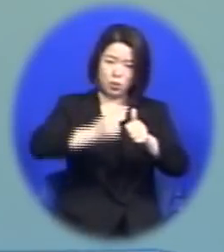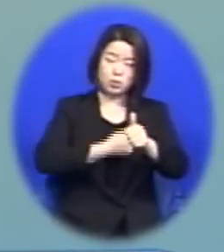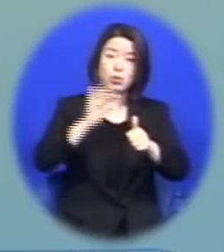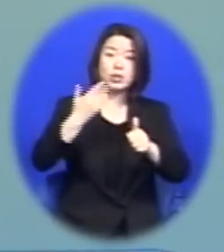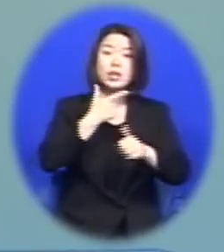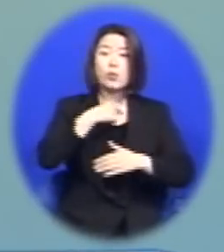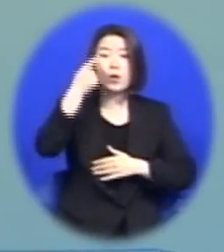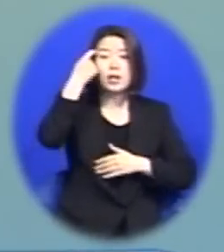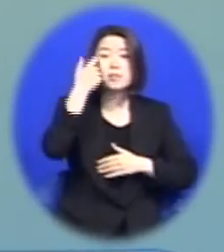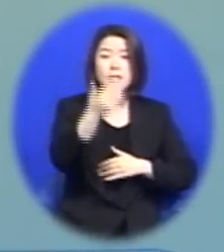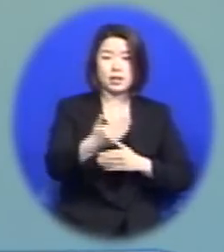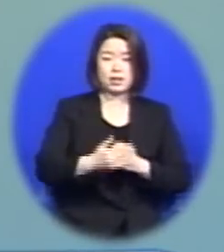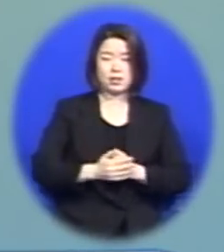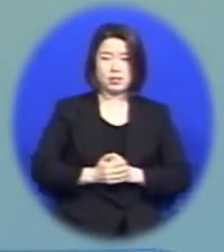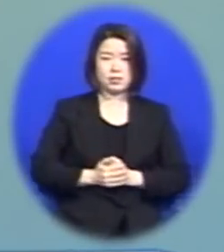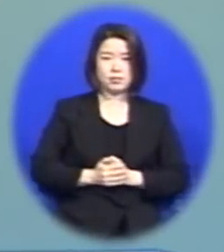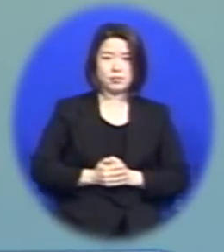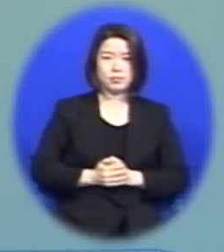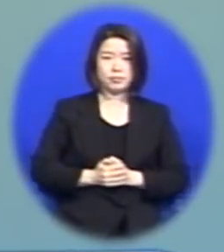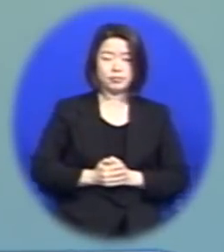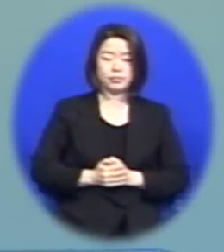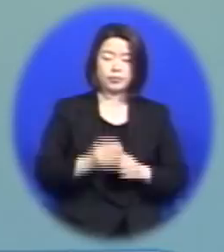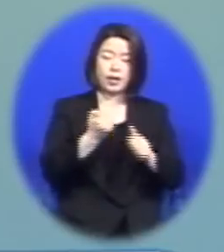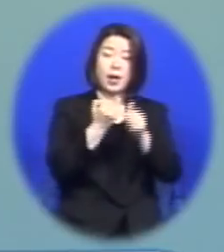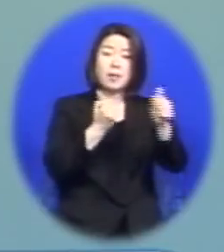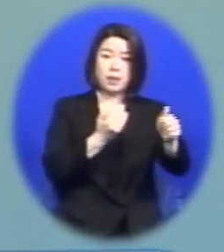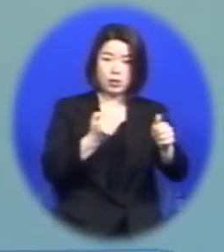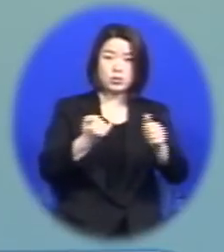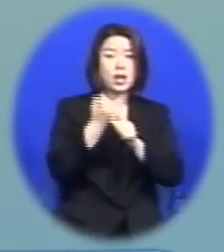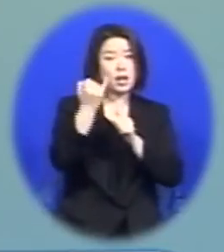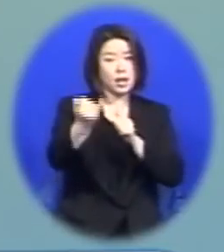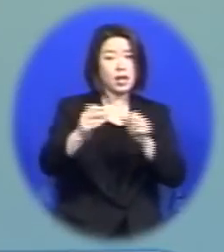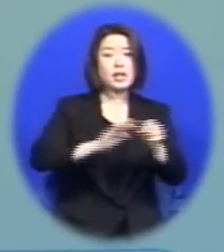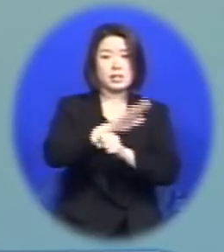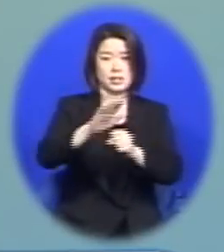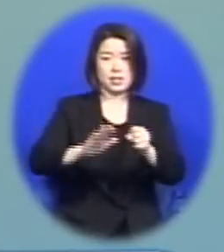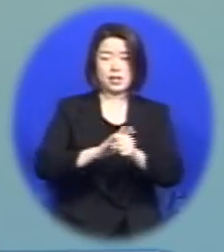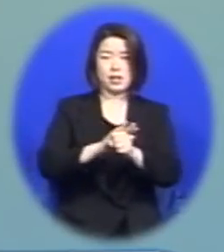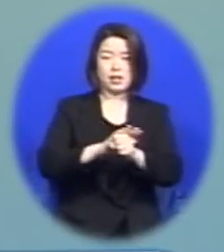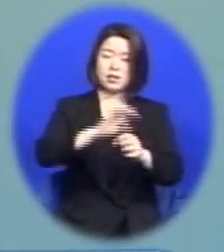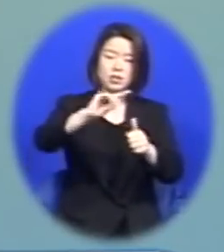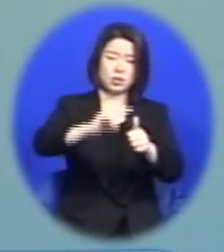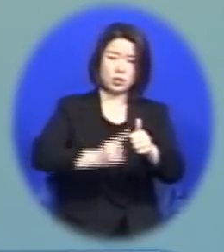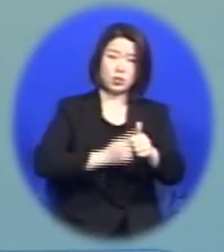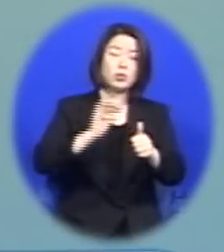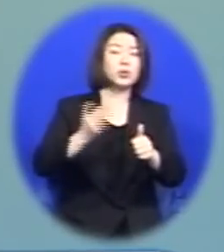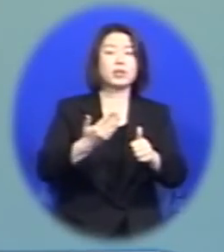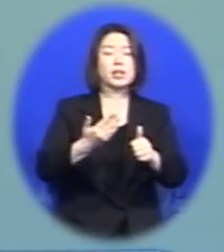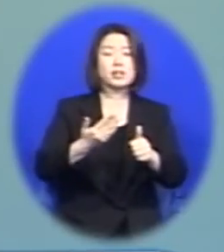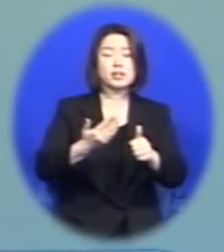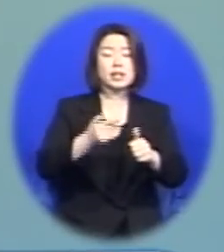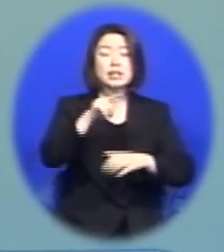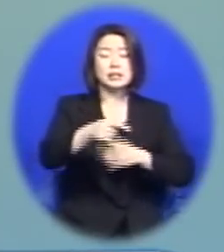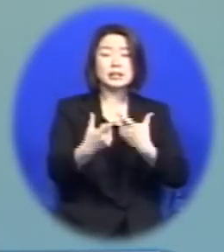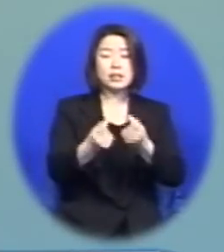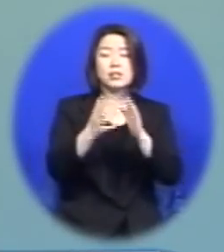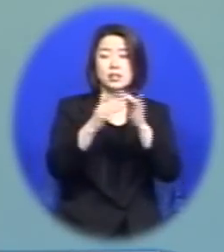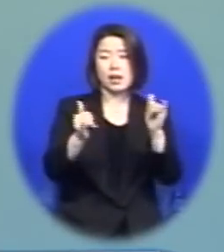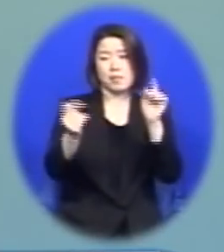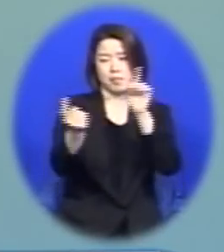원하는 거예요 배우자 사랑 저절로 되는 그런 사람 만나기를 원하는